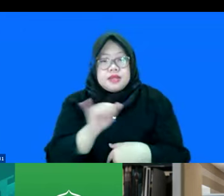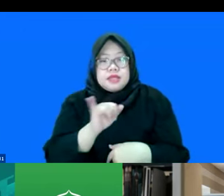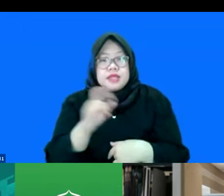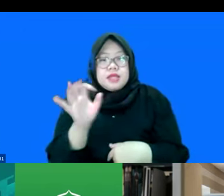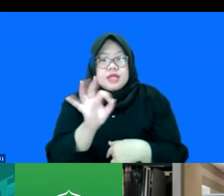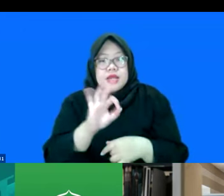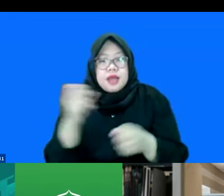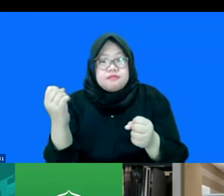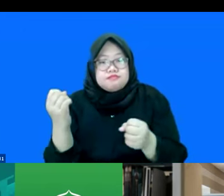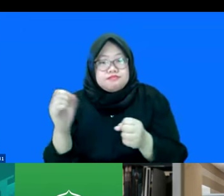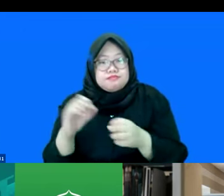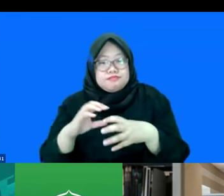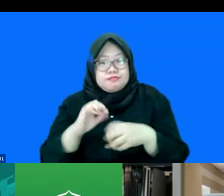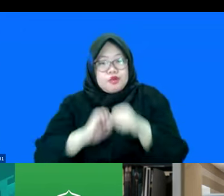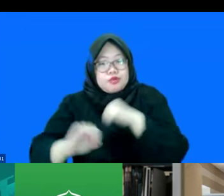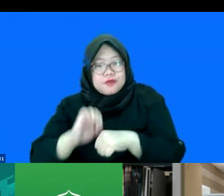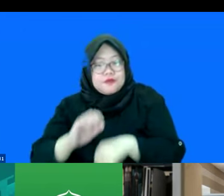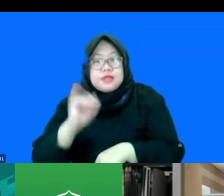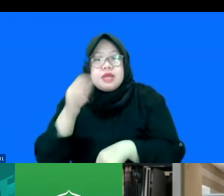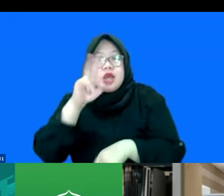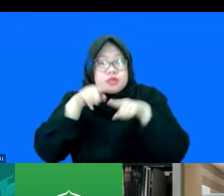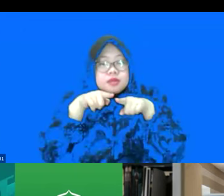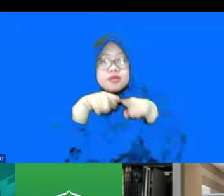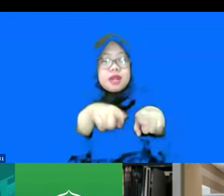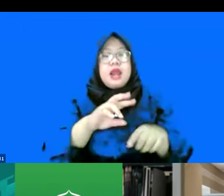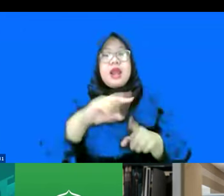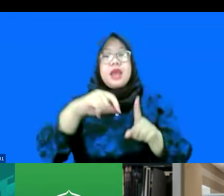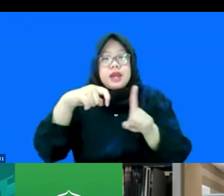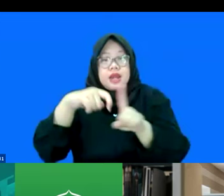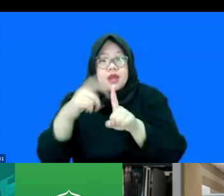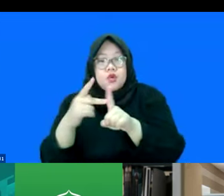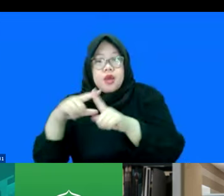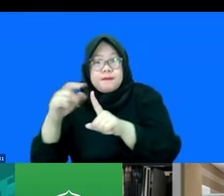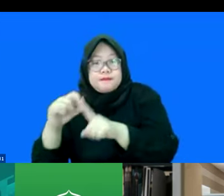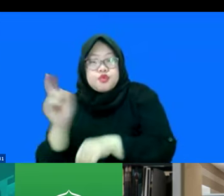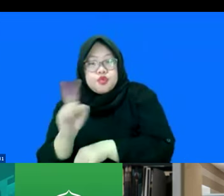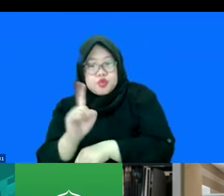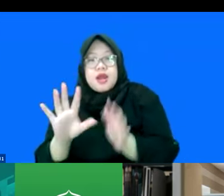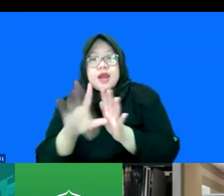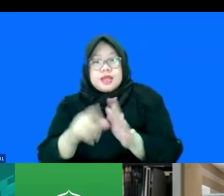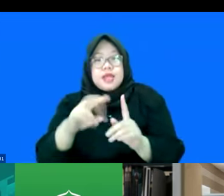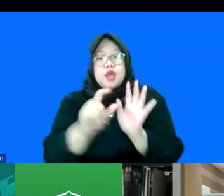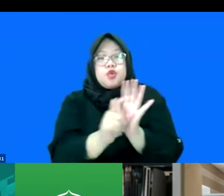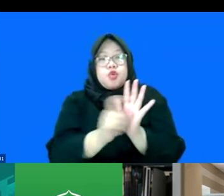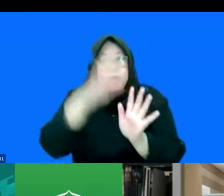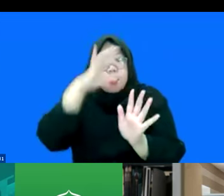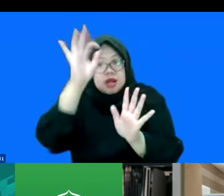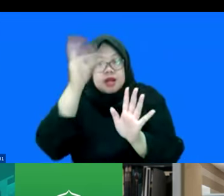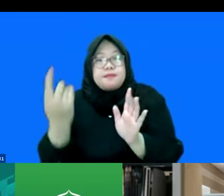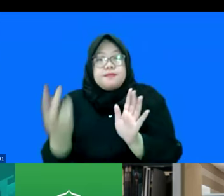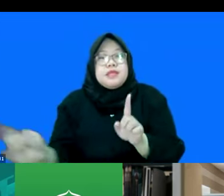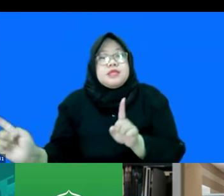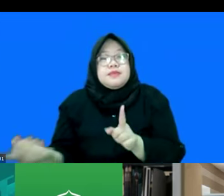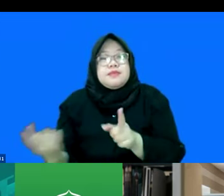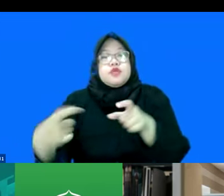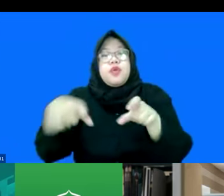kemudian menyelaraskan, jadi rancangan KUHP dibahas, nanti baru kemudian RUU Polri menyesuaikan revisinya dengan beberapa